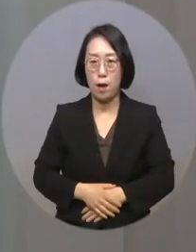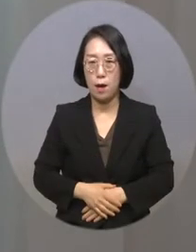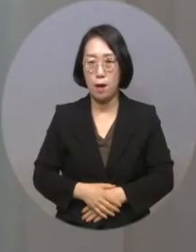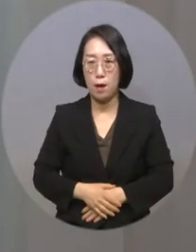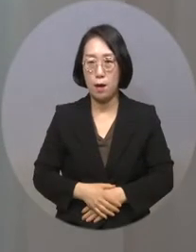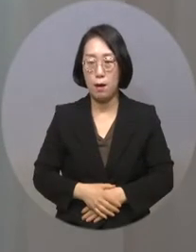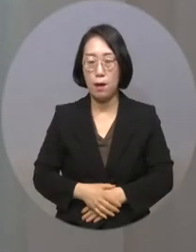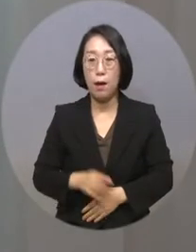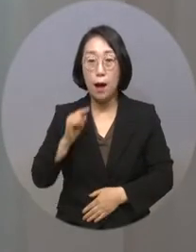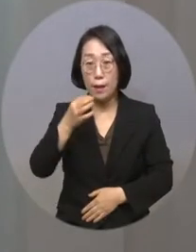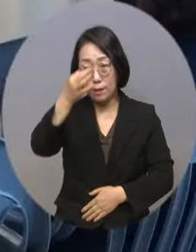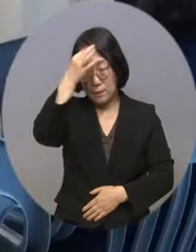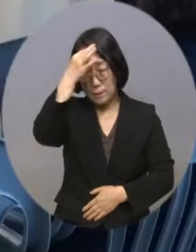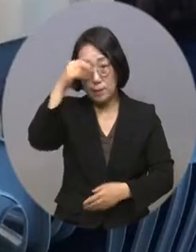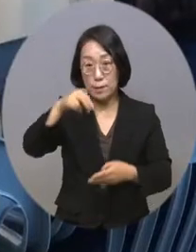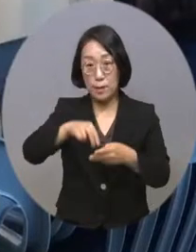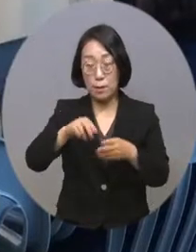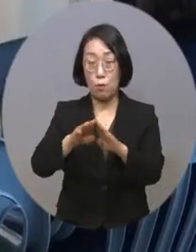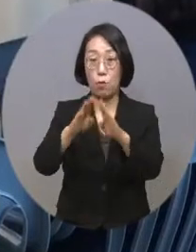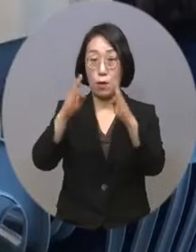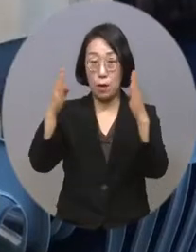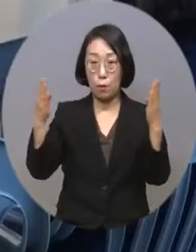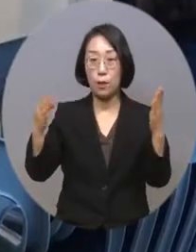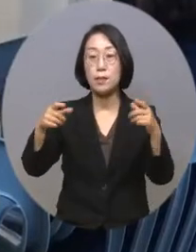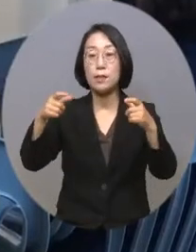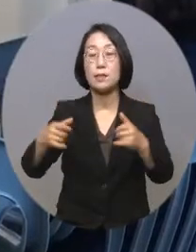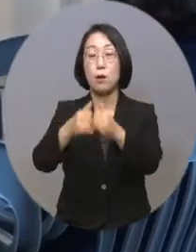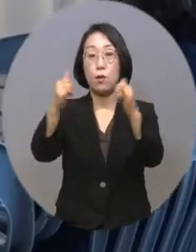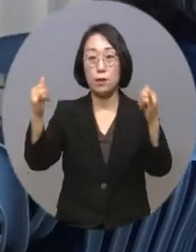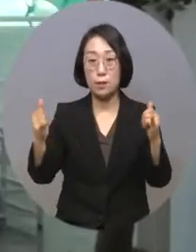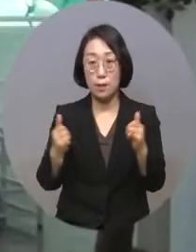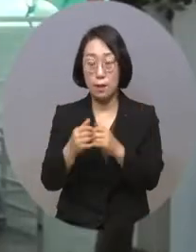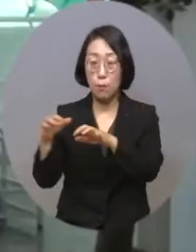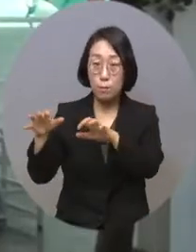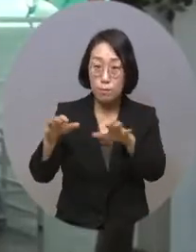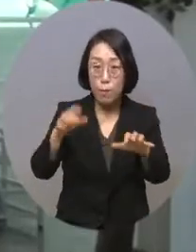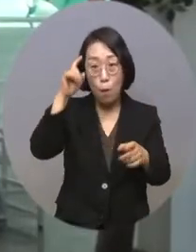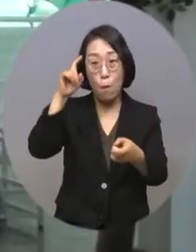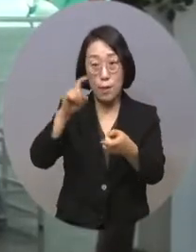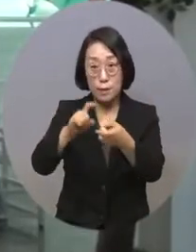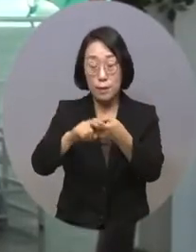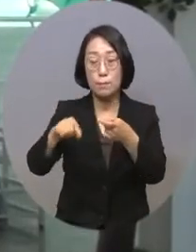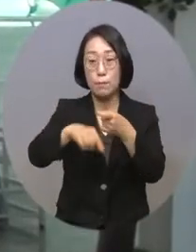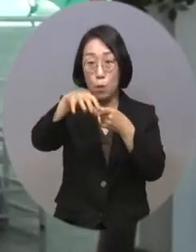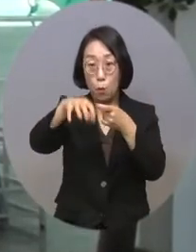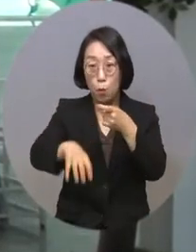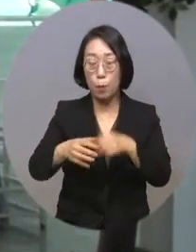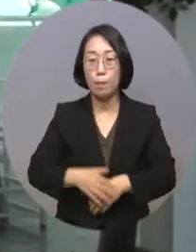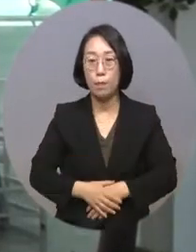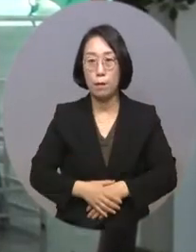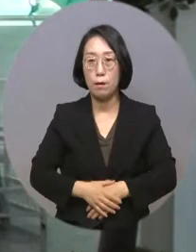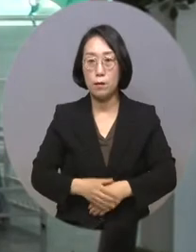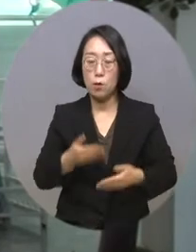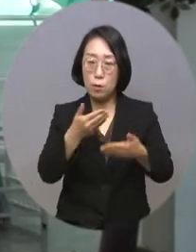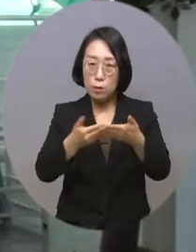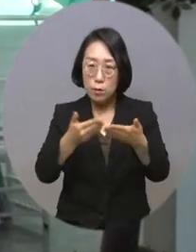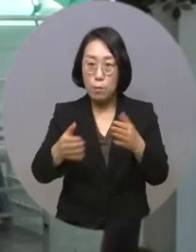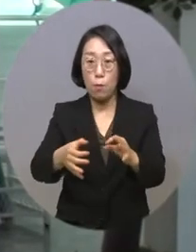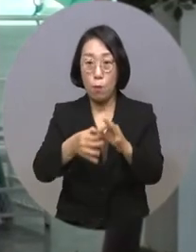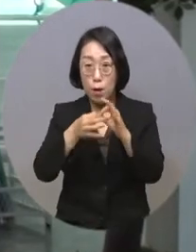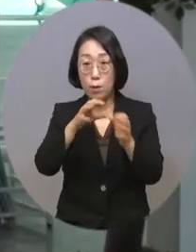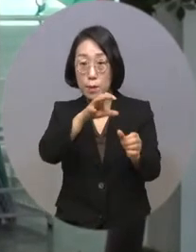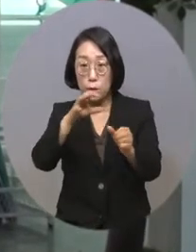아트센터 개관 으로 지역사회에 관심을 받고 있는 쉬운 은 소속 작가 들의 작품을 활용한 구주를 생산